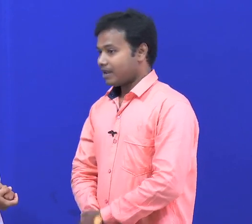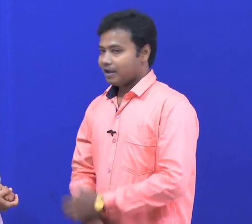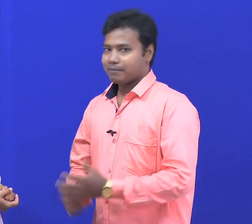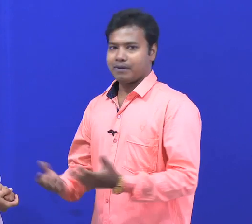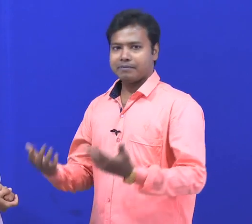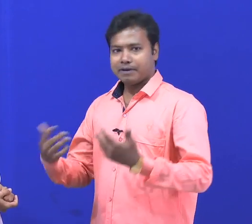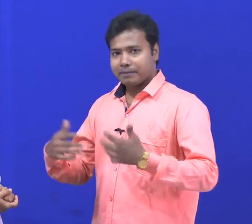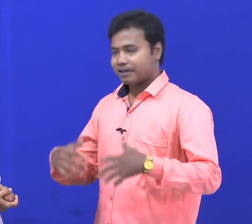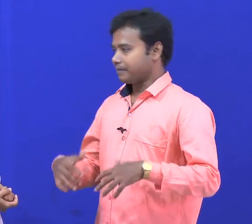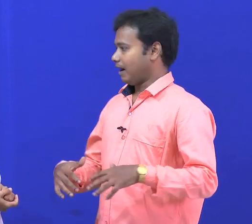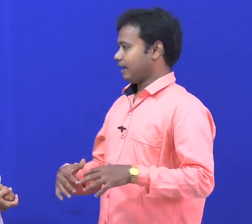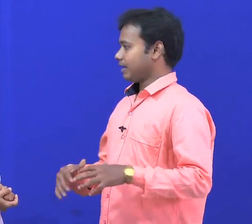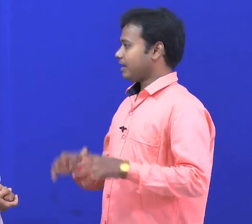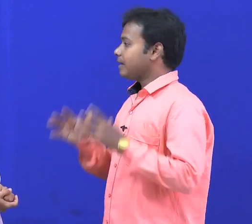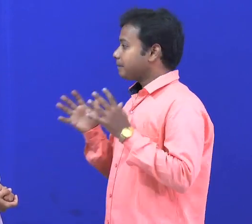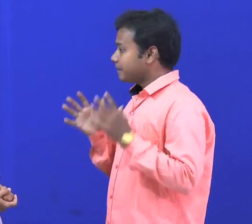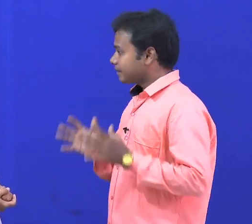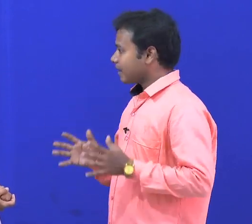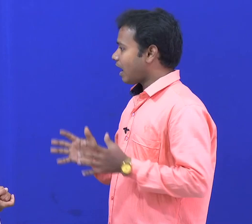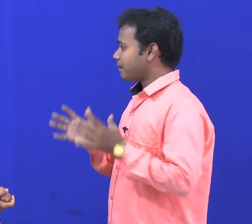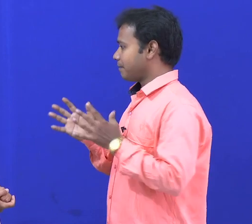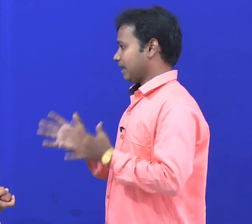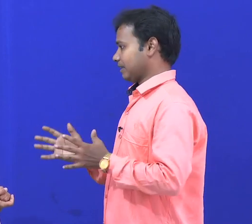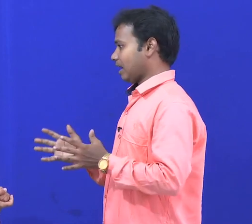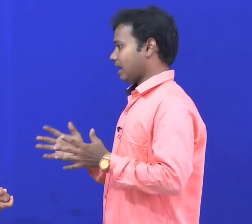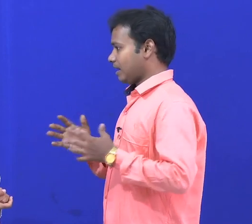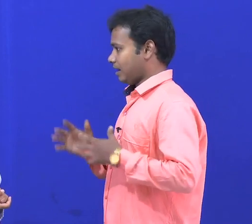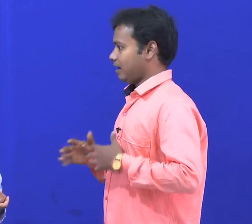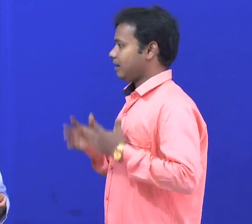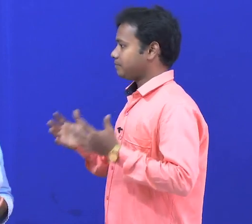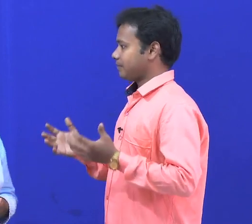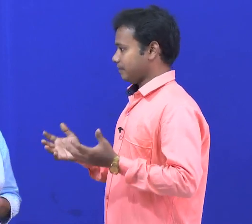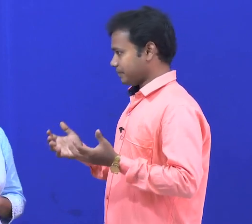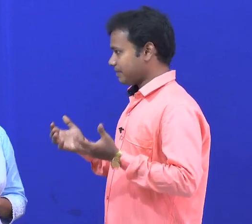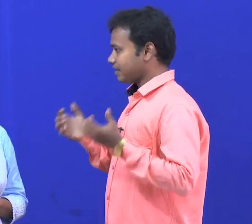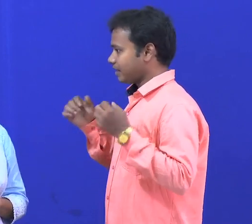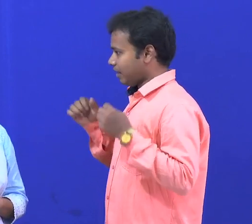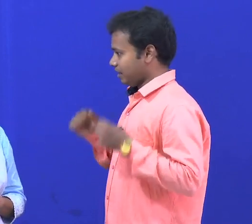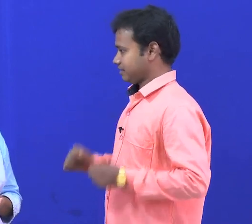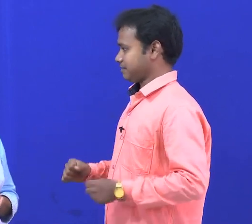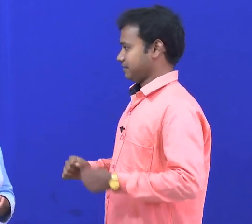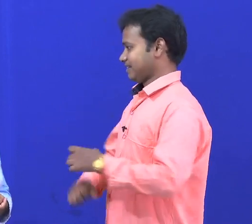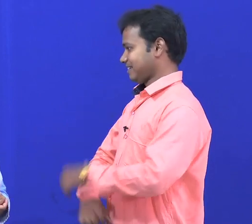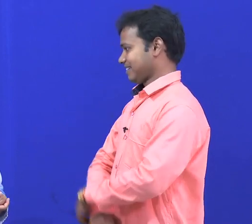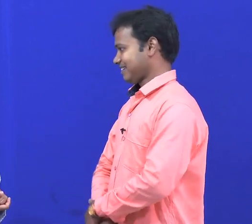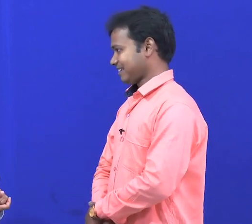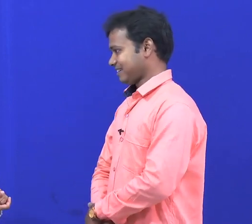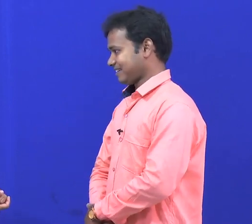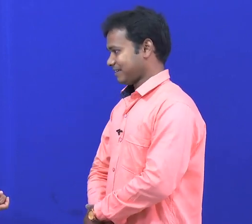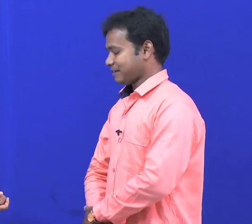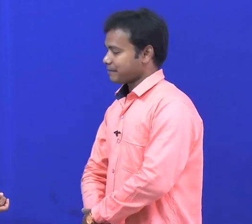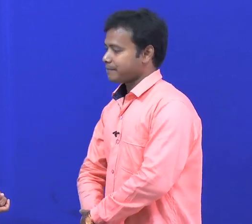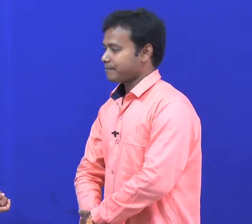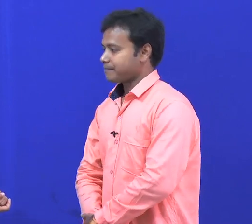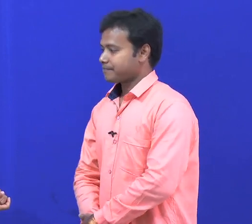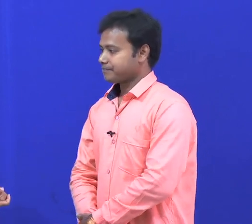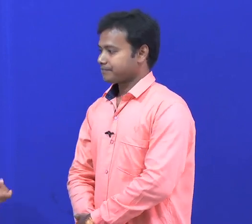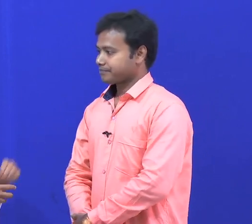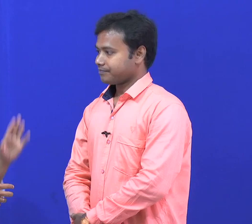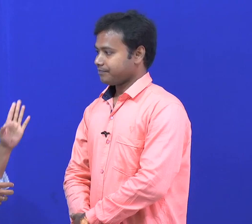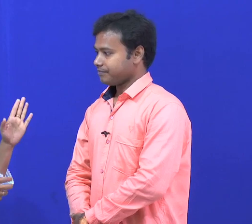asti? Mama parivare pita mata aham api asmi.